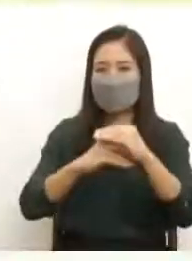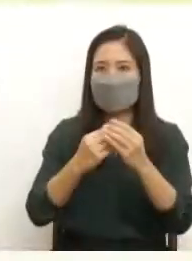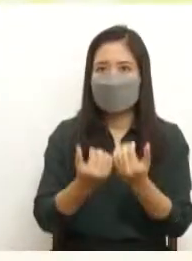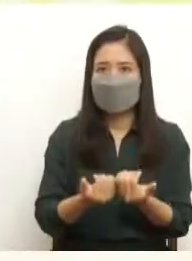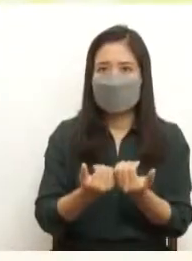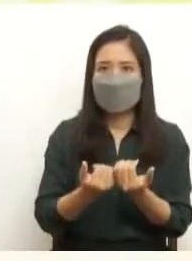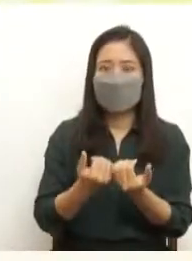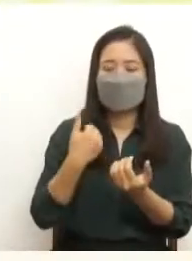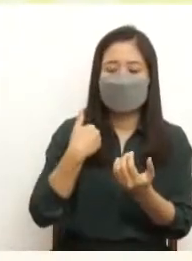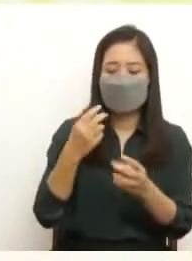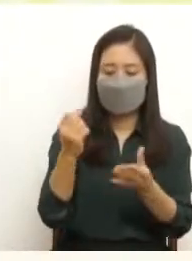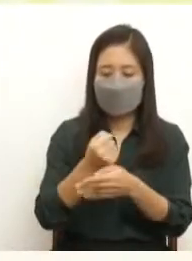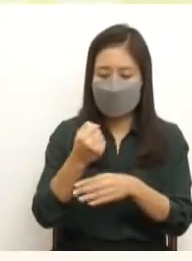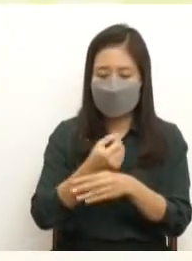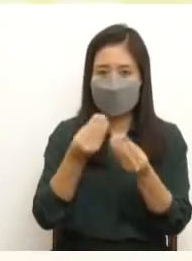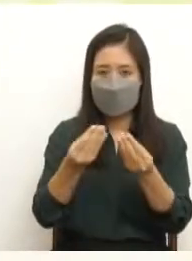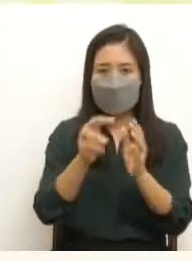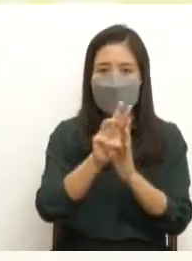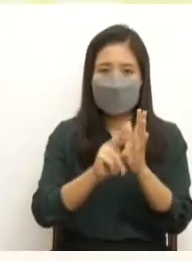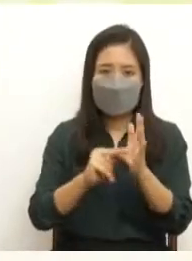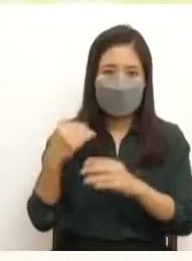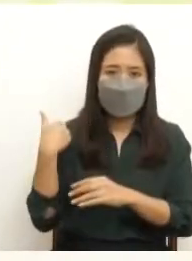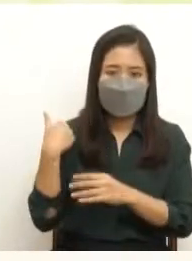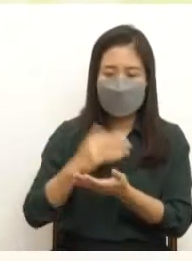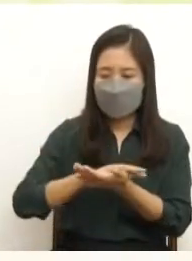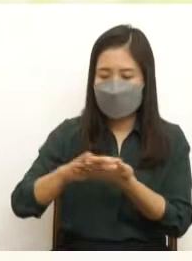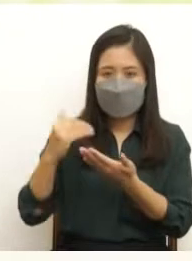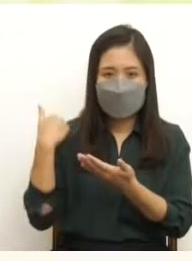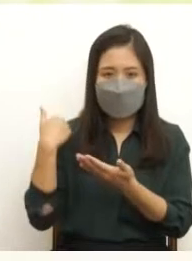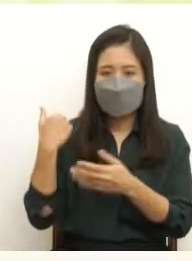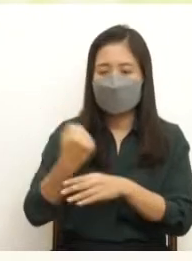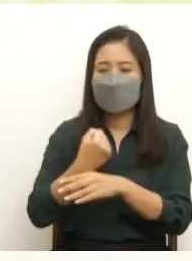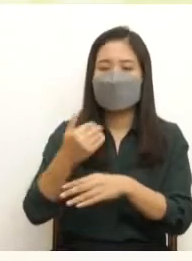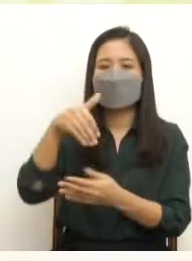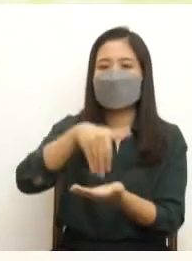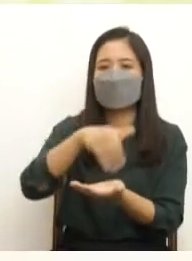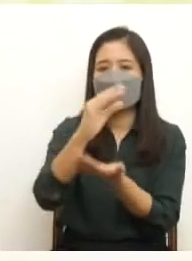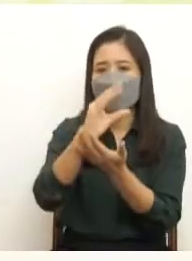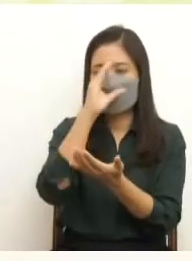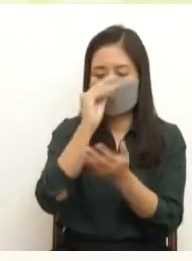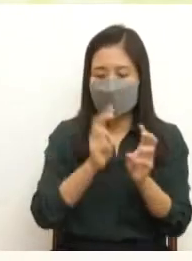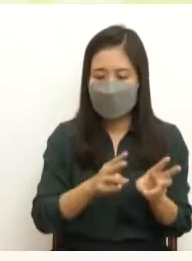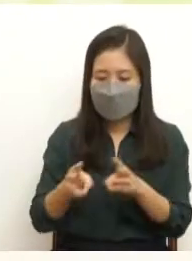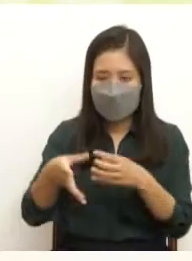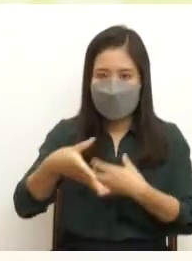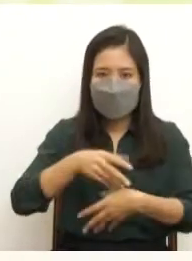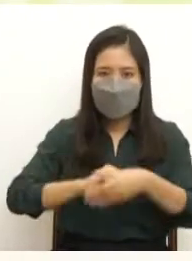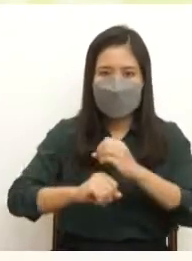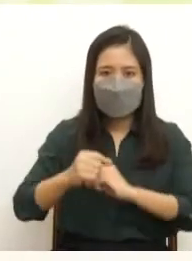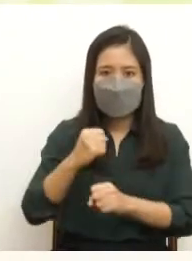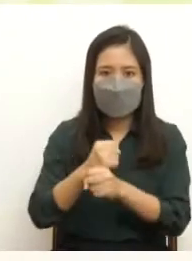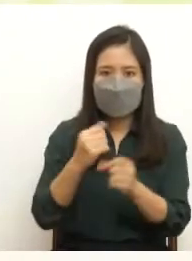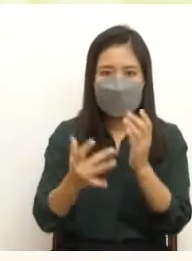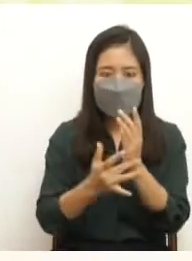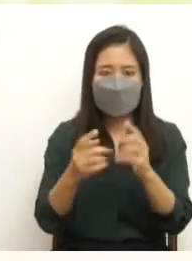วินัยนะครับแล้วก็การเรียนรู้ด้วยวิธีการปฏิบัตินะครับ active